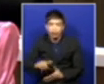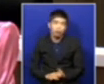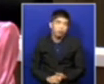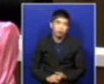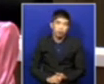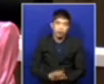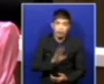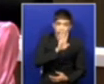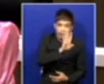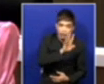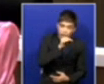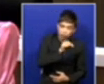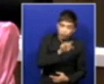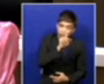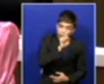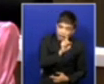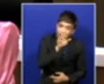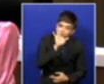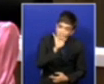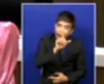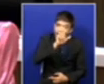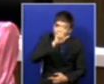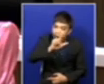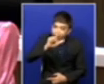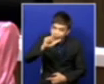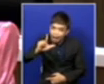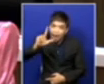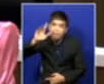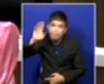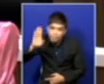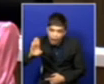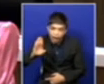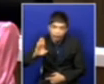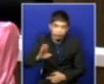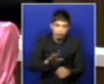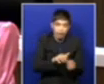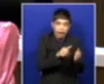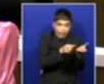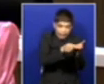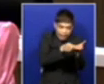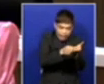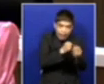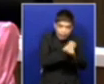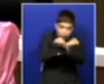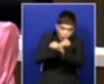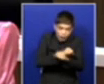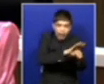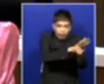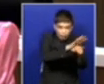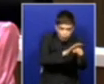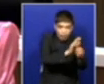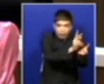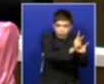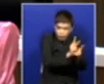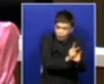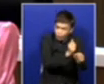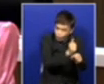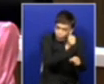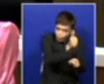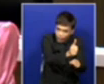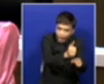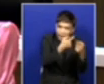4.18 ล้านล้านบาทเราต้องยอมรับความจริงนะครับแก้โควิดก็คือโควิดไม่เป็นไรครับกู้ได้ผมไม่ได้ว่าอะไรแต่ท่านกู้โ